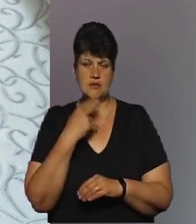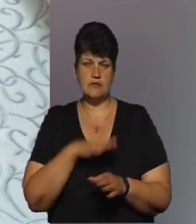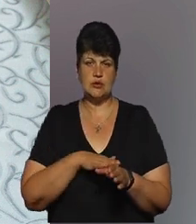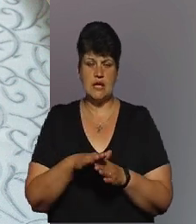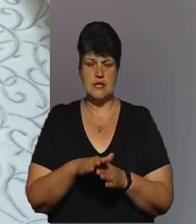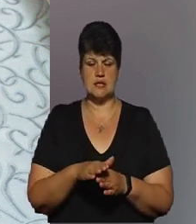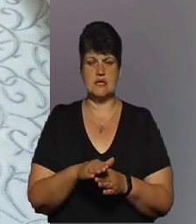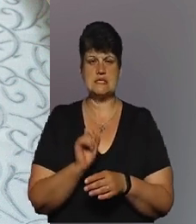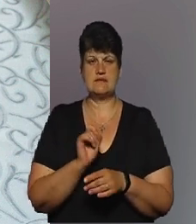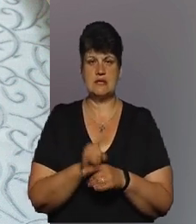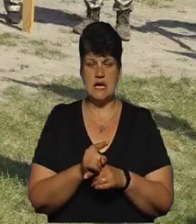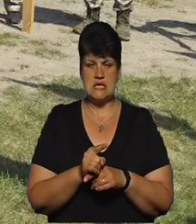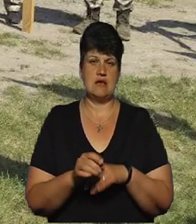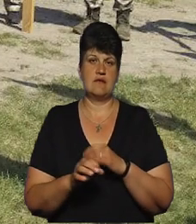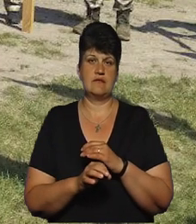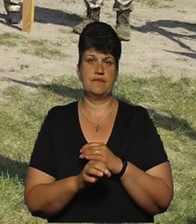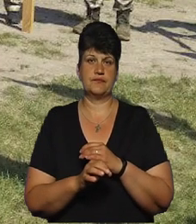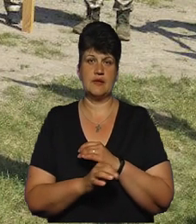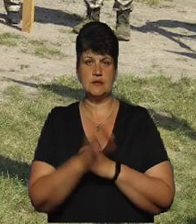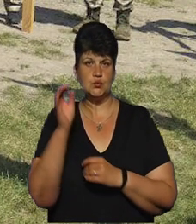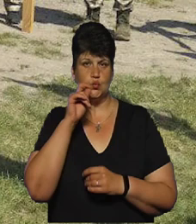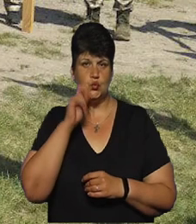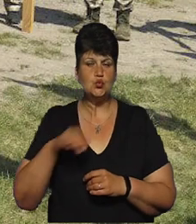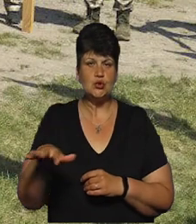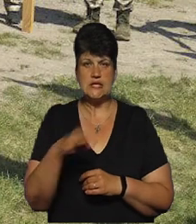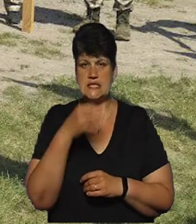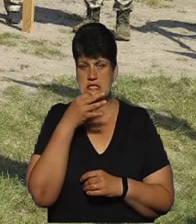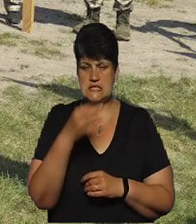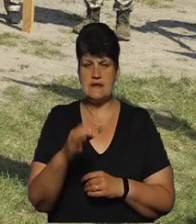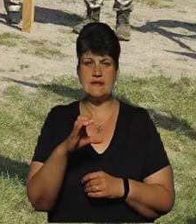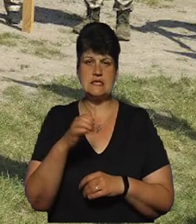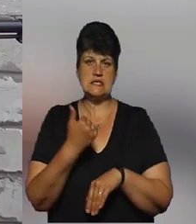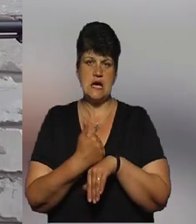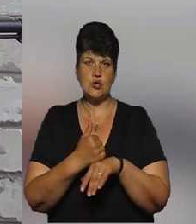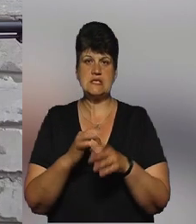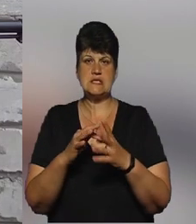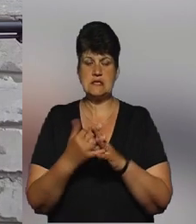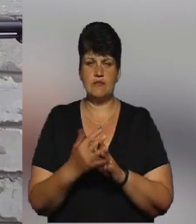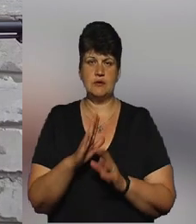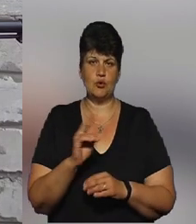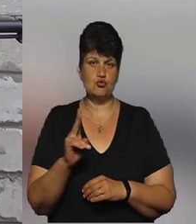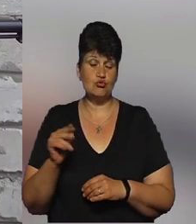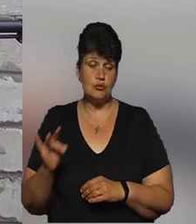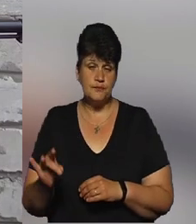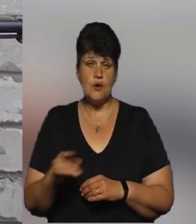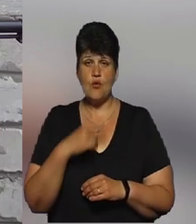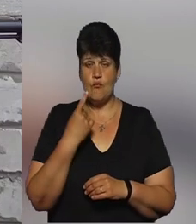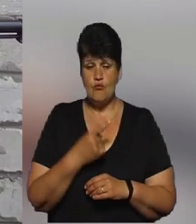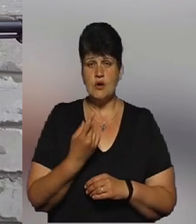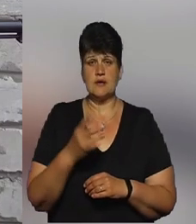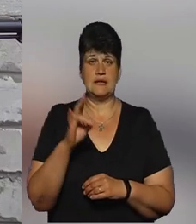у східній частині України, розповів староста села Кобиловолоке Володимир Кучкур. За його словами, Назар Мілікгулиєв